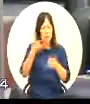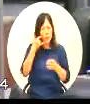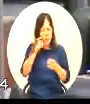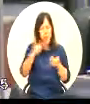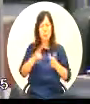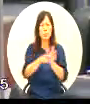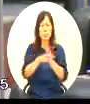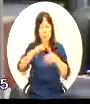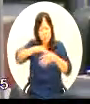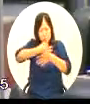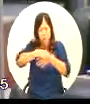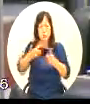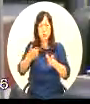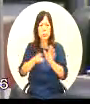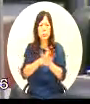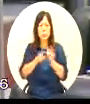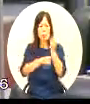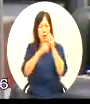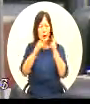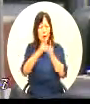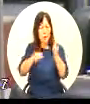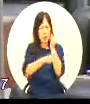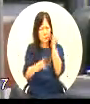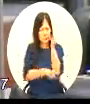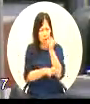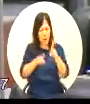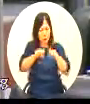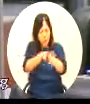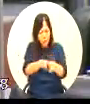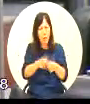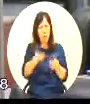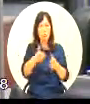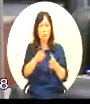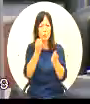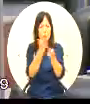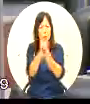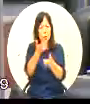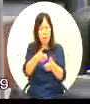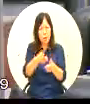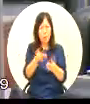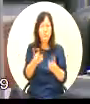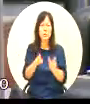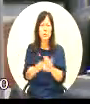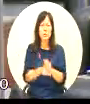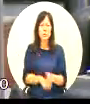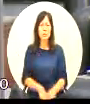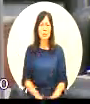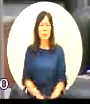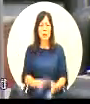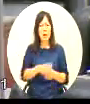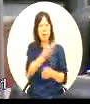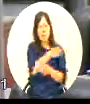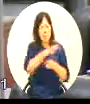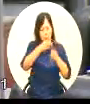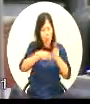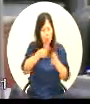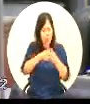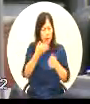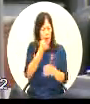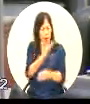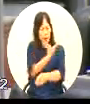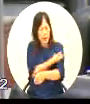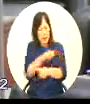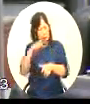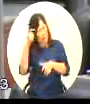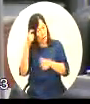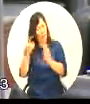法上并不认为他是配偶，那甚至无论是他在施行手术需要麻醉或任何